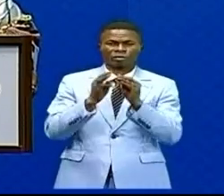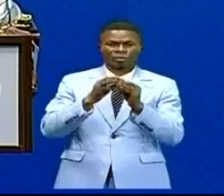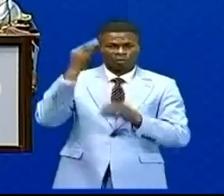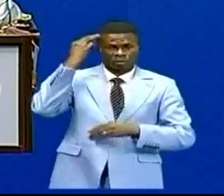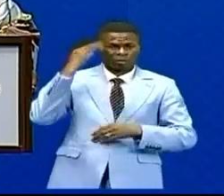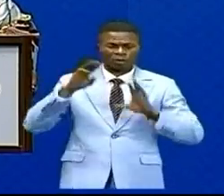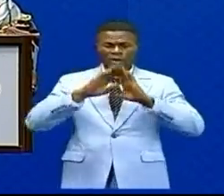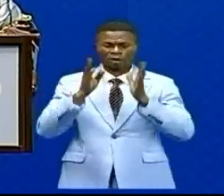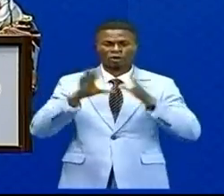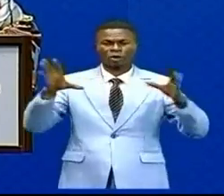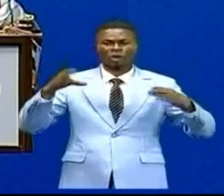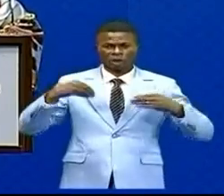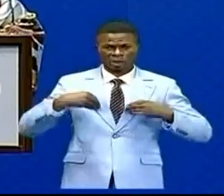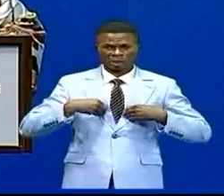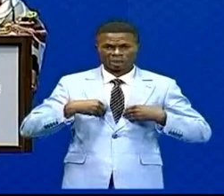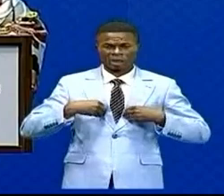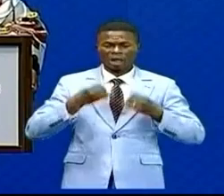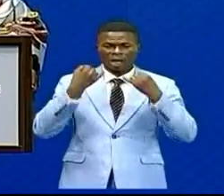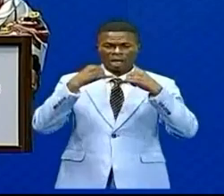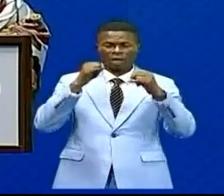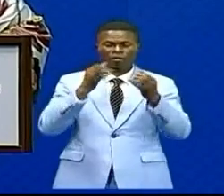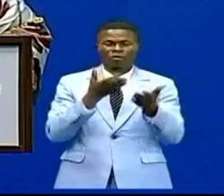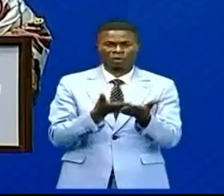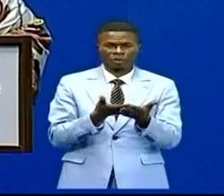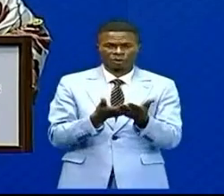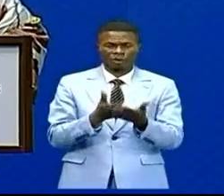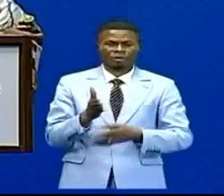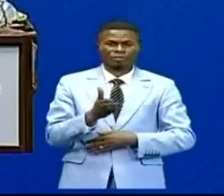pris acte de cette note d'information.